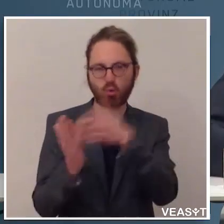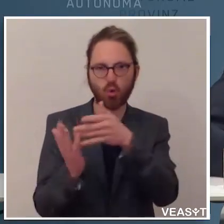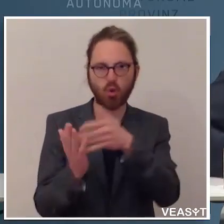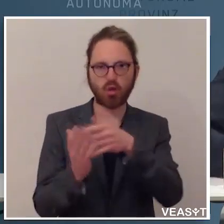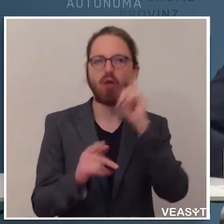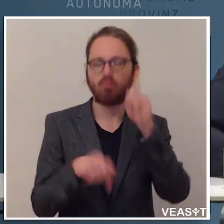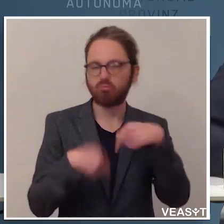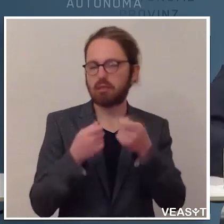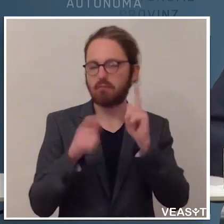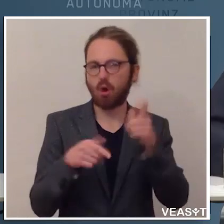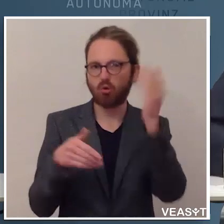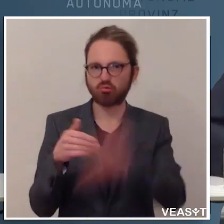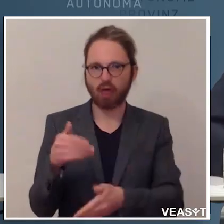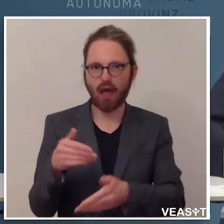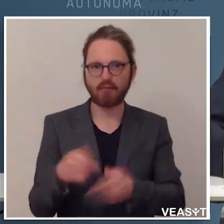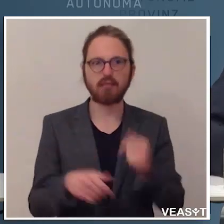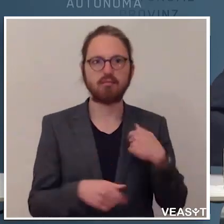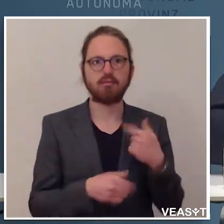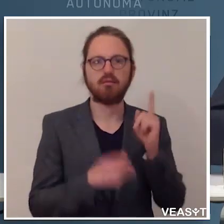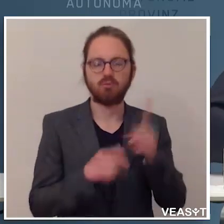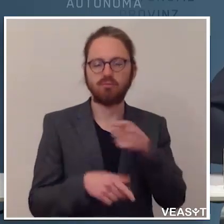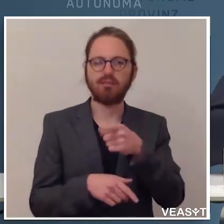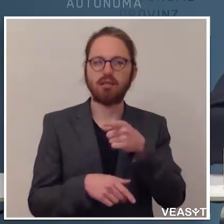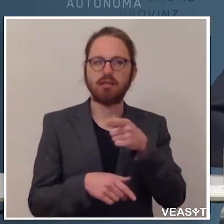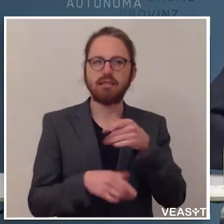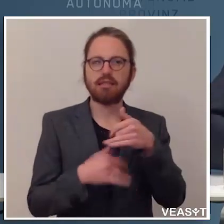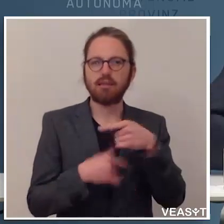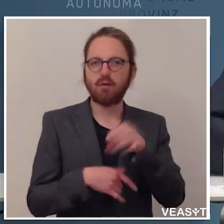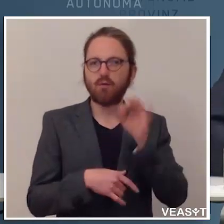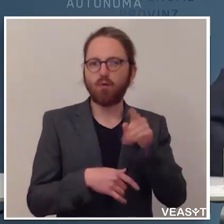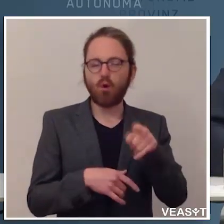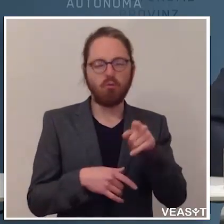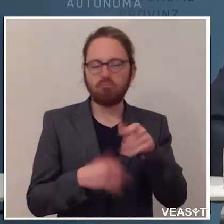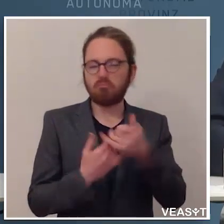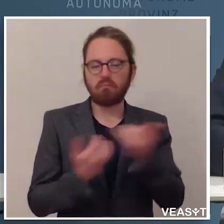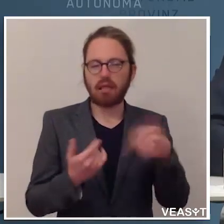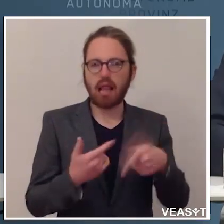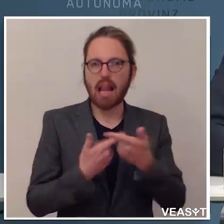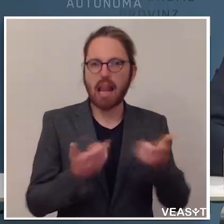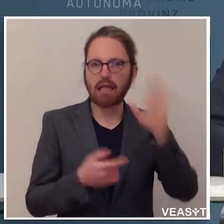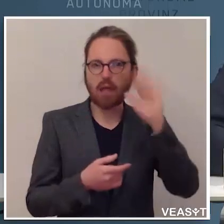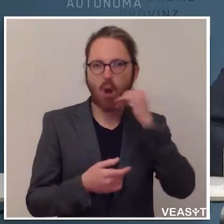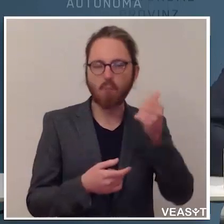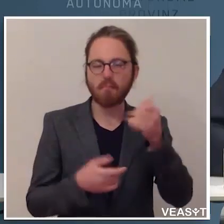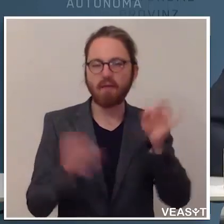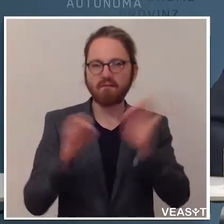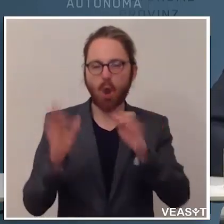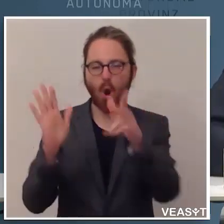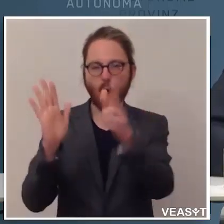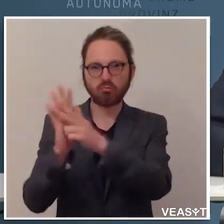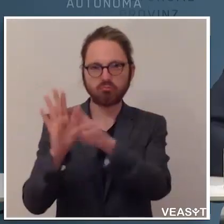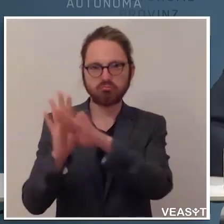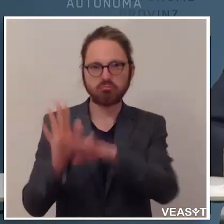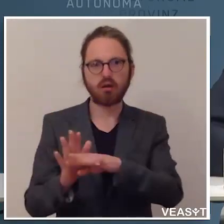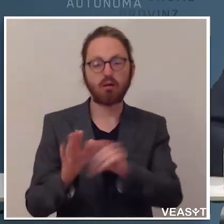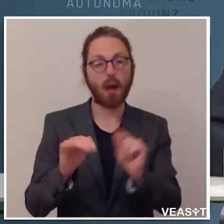gilt übrigens für eine Verordnung des Landeshauptmanns genauso und man kann sagen, umso mehr für ein Landesgesetz, das ist ja rechtlich auch noch eine hierarchisch höher